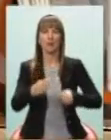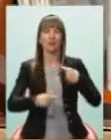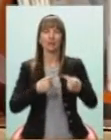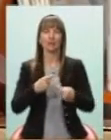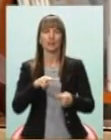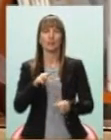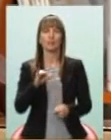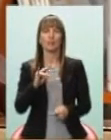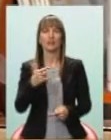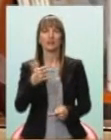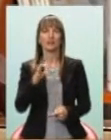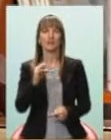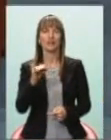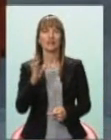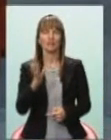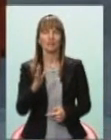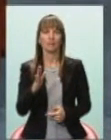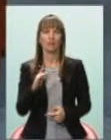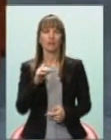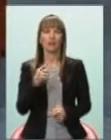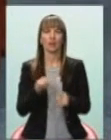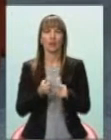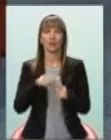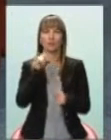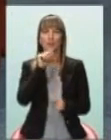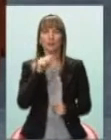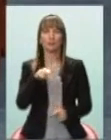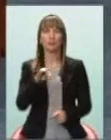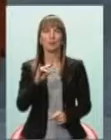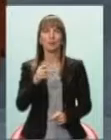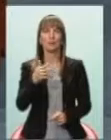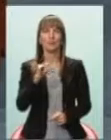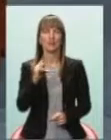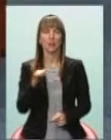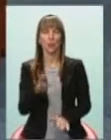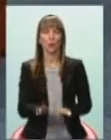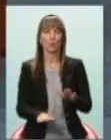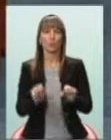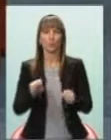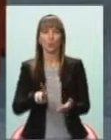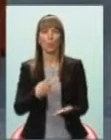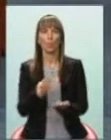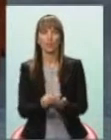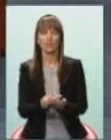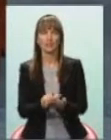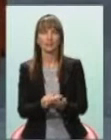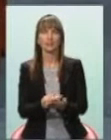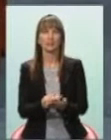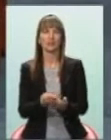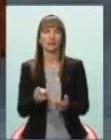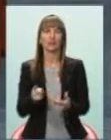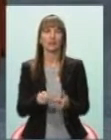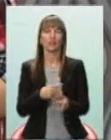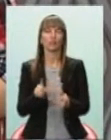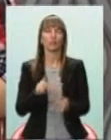Тобто пінгвіни це як великі такі тварини. Вони коли ходять, вони можуть впасти, бо просто